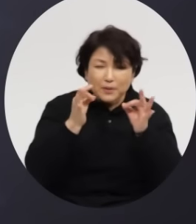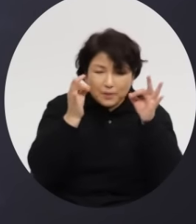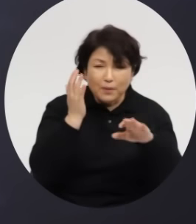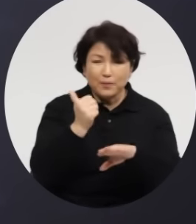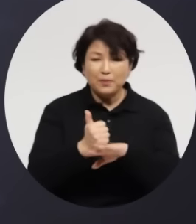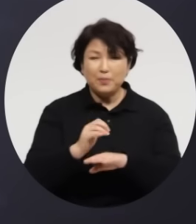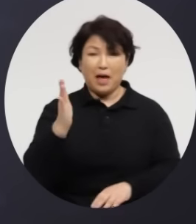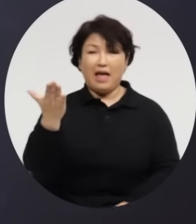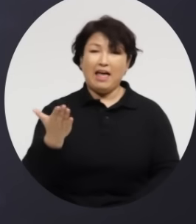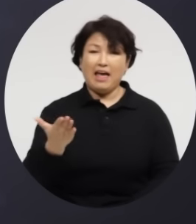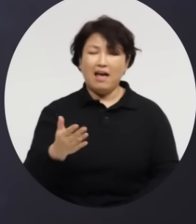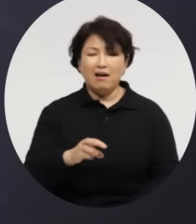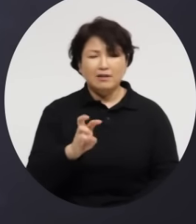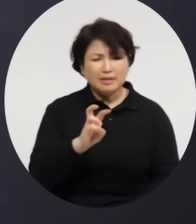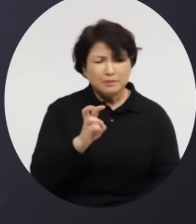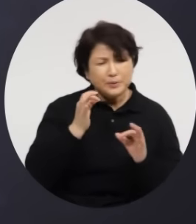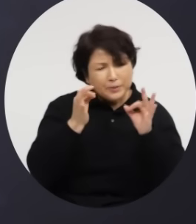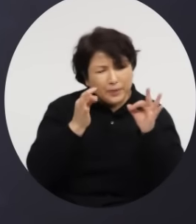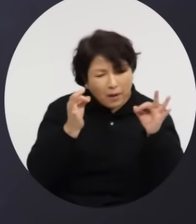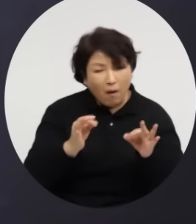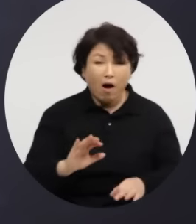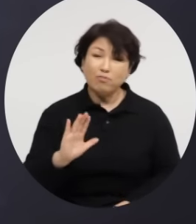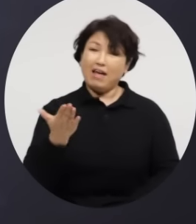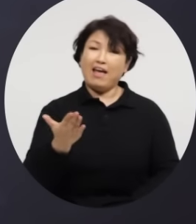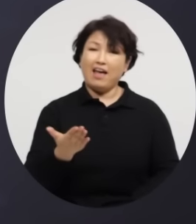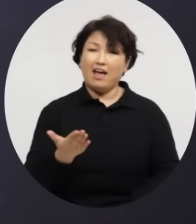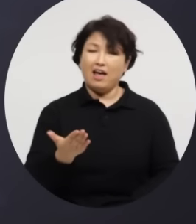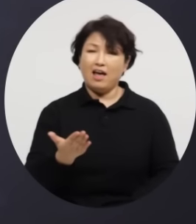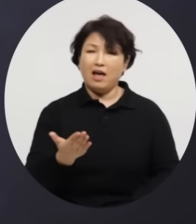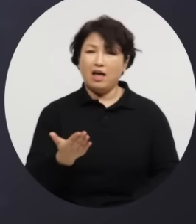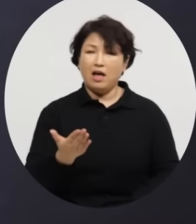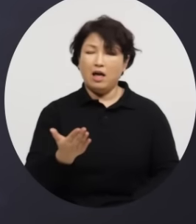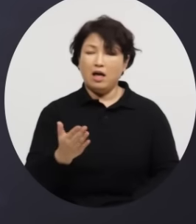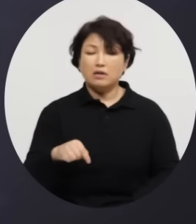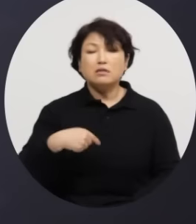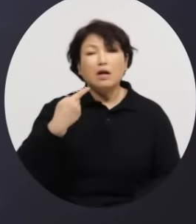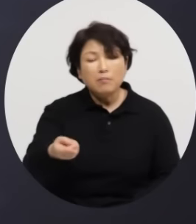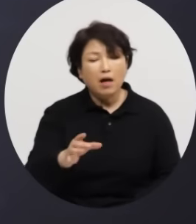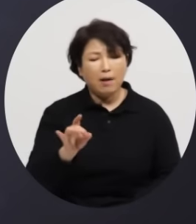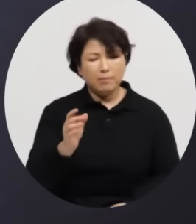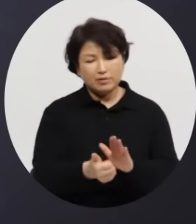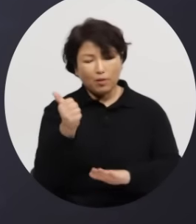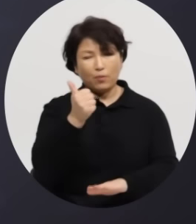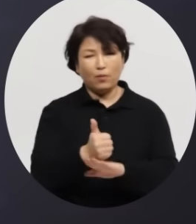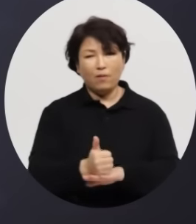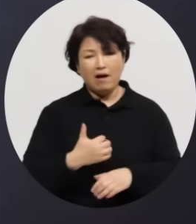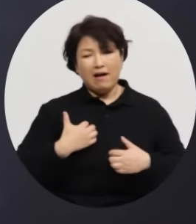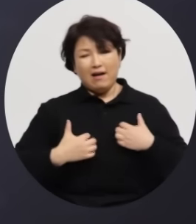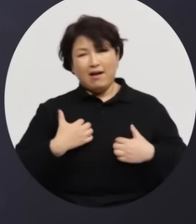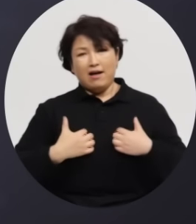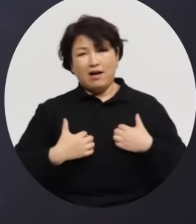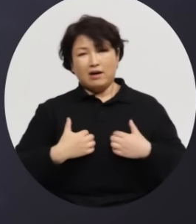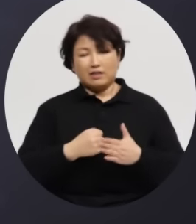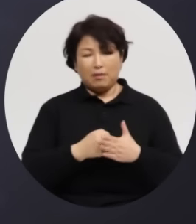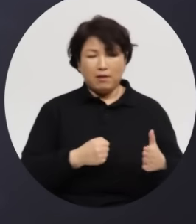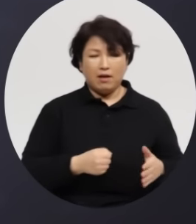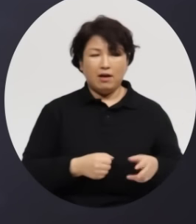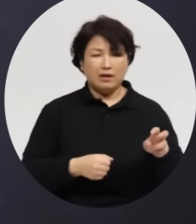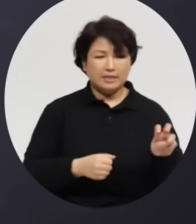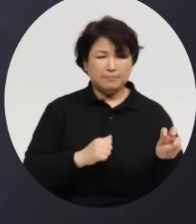됐어. 난 30번 만에 됐어. 그러면 이제 그 다음부터는 어때요? 한번 되기 시작하면 처음에 20번